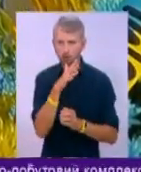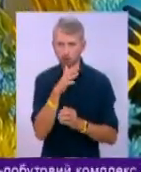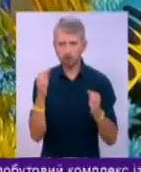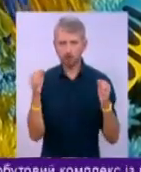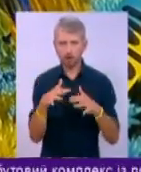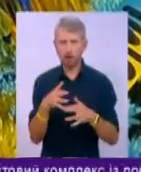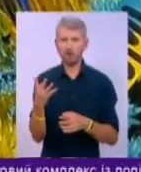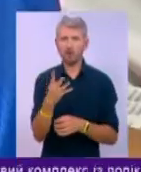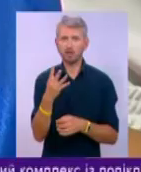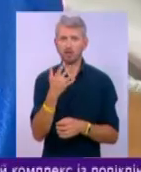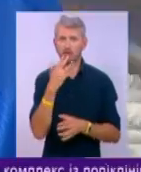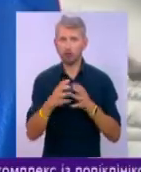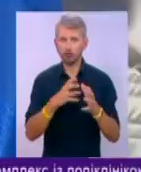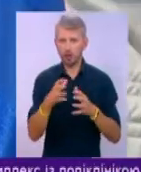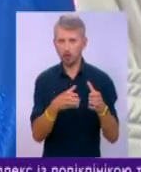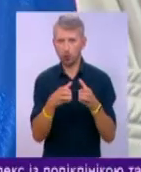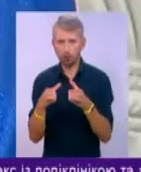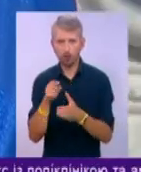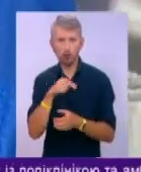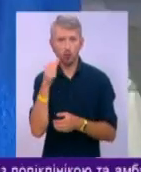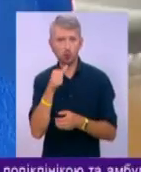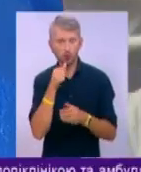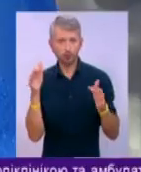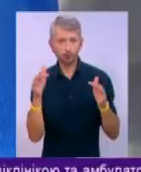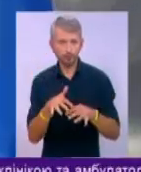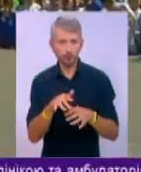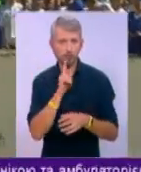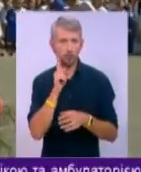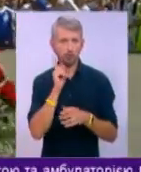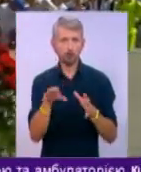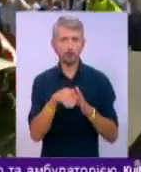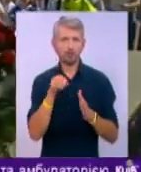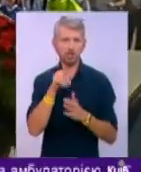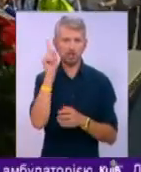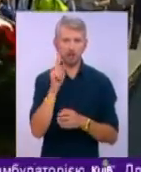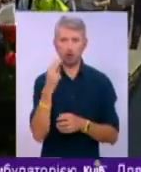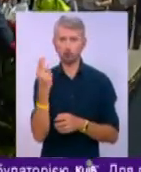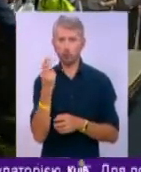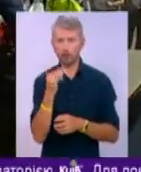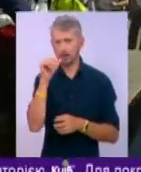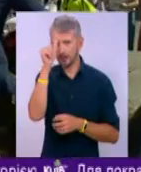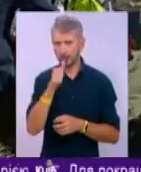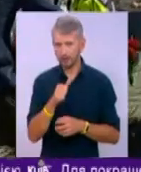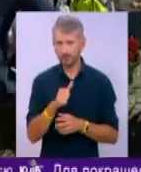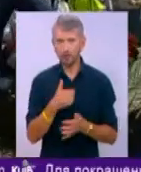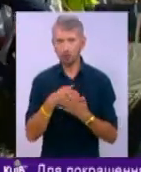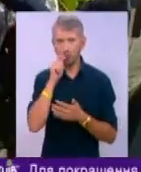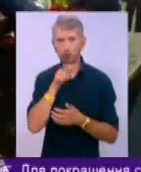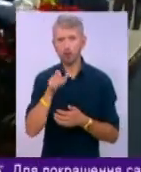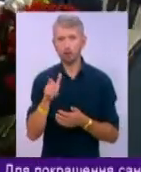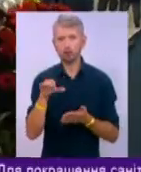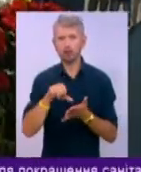збирає квартет інтернаціональних команд. Цього року завітали молодіжні збірні Ізраїлю, Словенії та Греції. А от